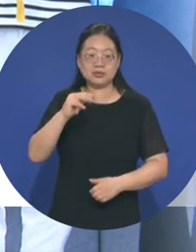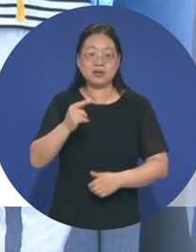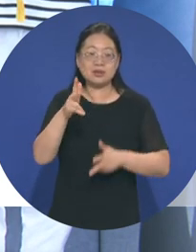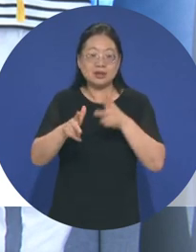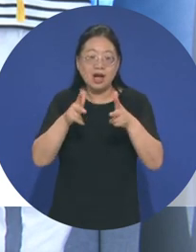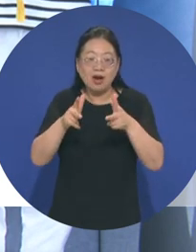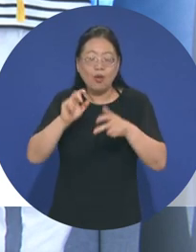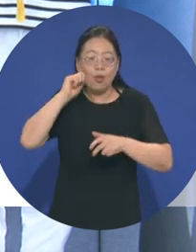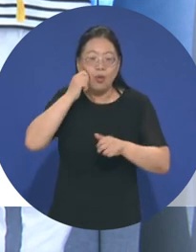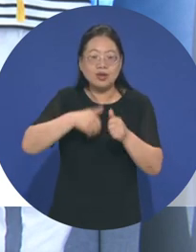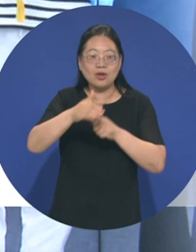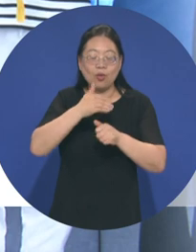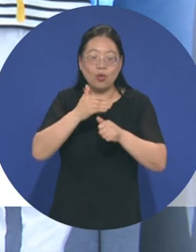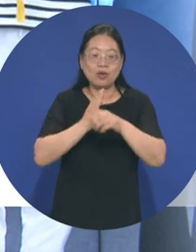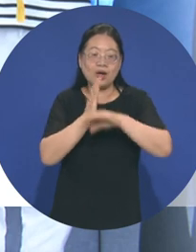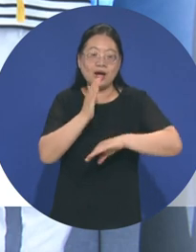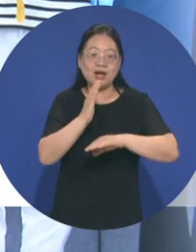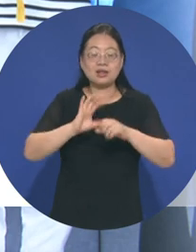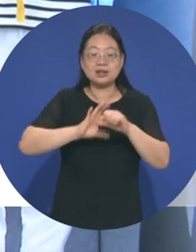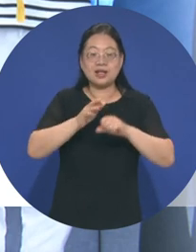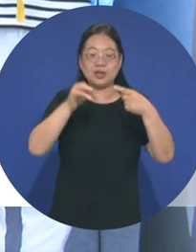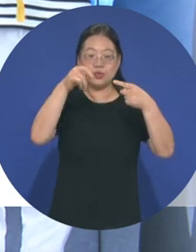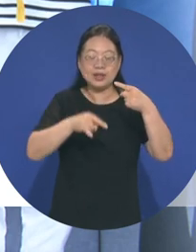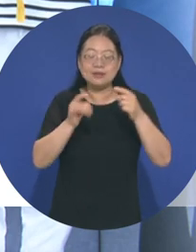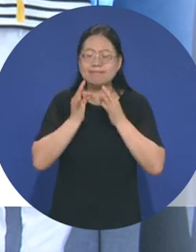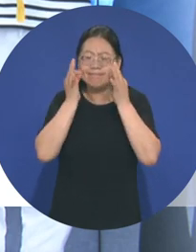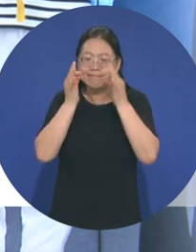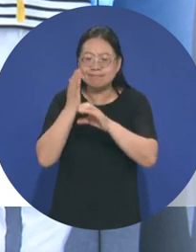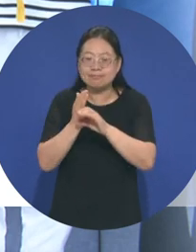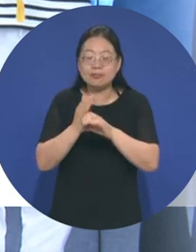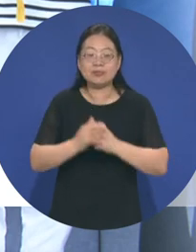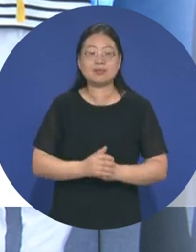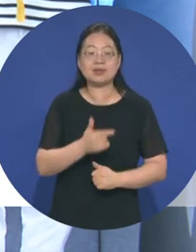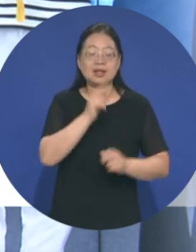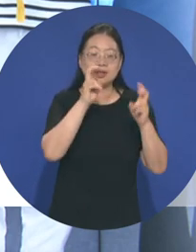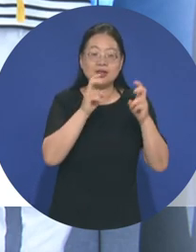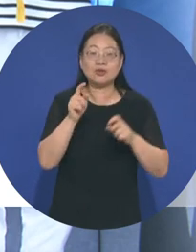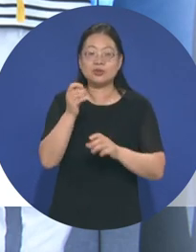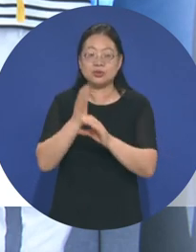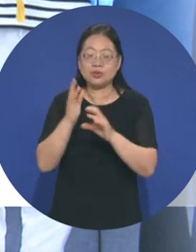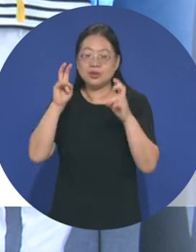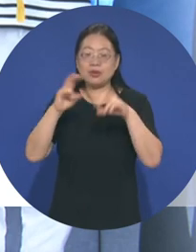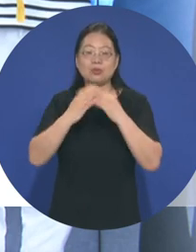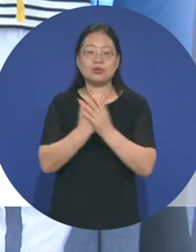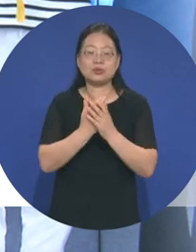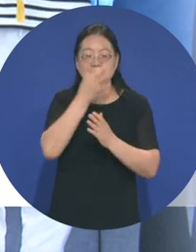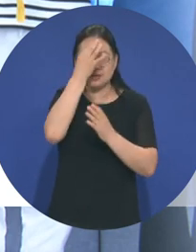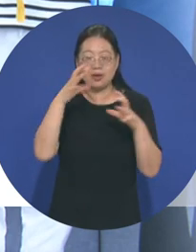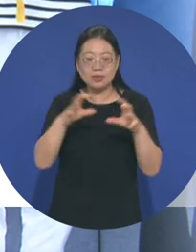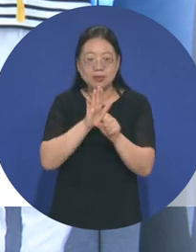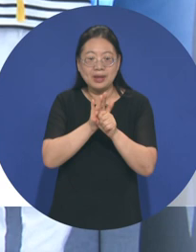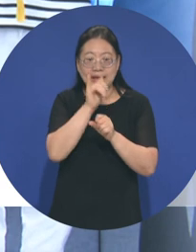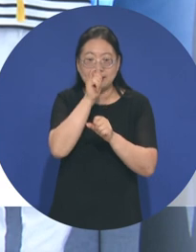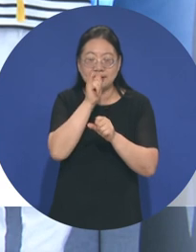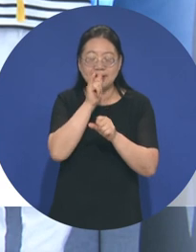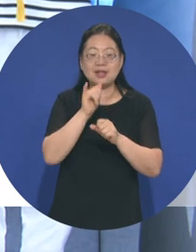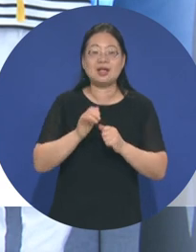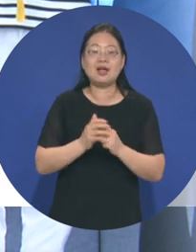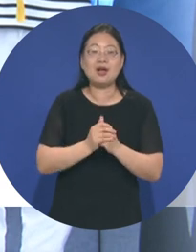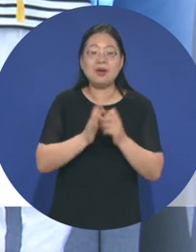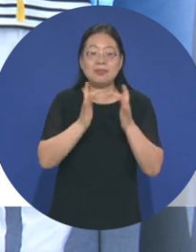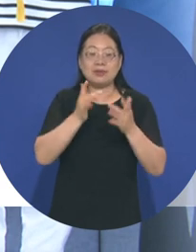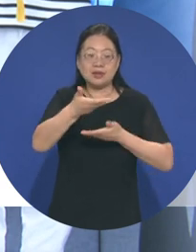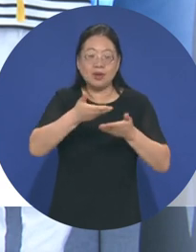산업도 어려운 여건을 넘어 세계 1위를 노리고 있는 가운데 대기업과 중소기업 모두 기술 협력을 할 수 있는 플랫폼이